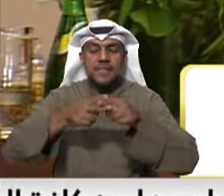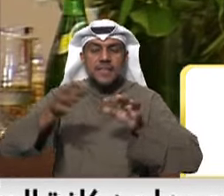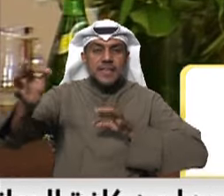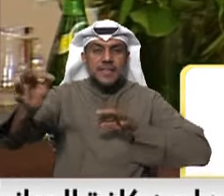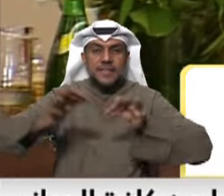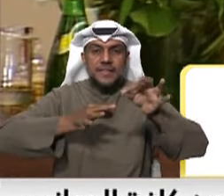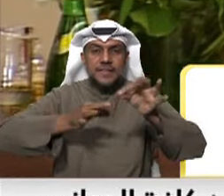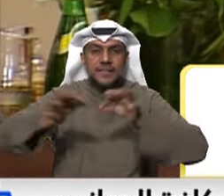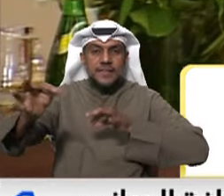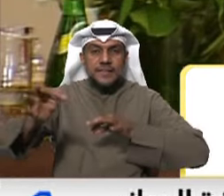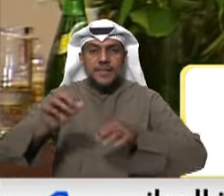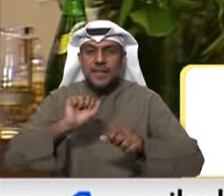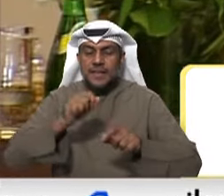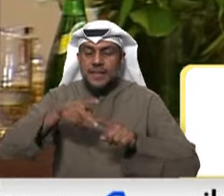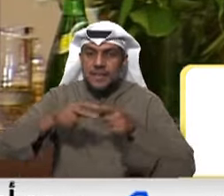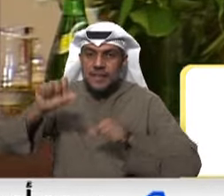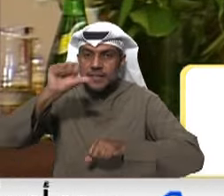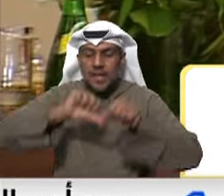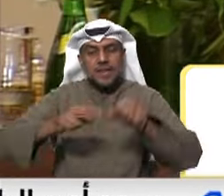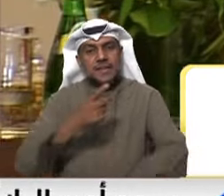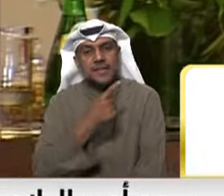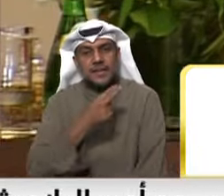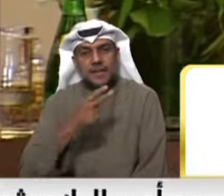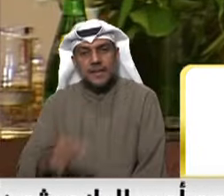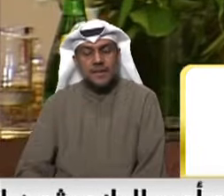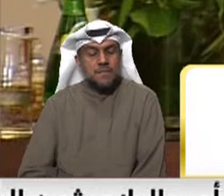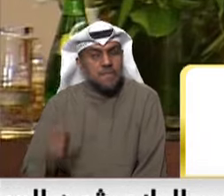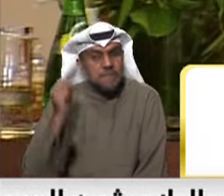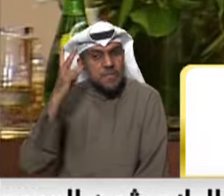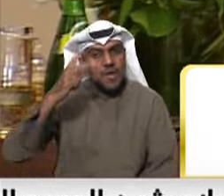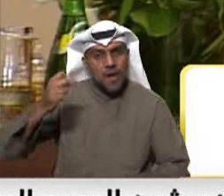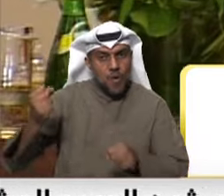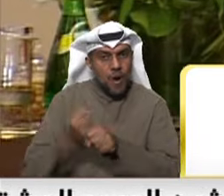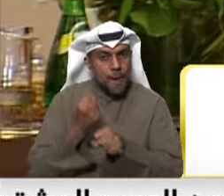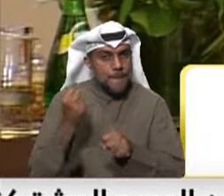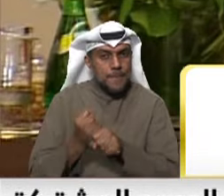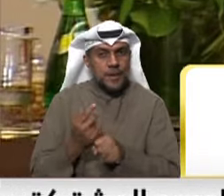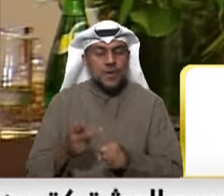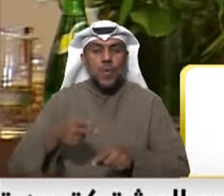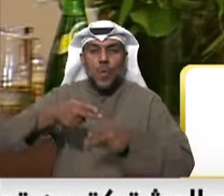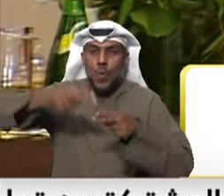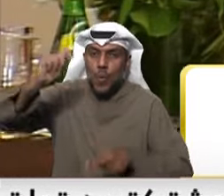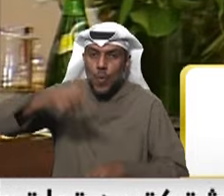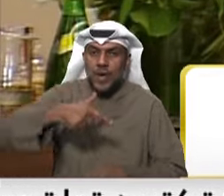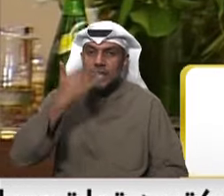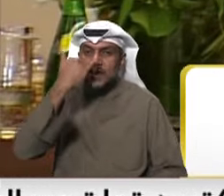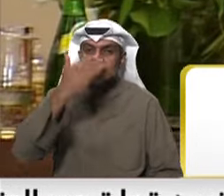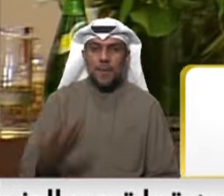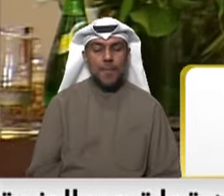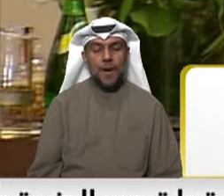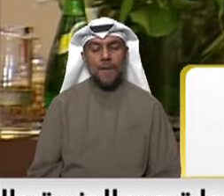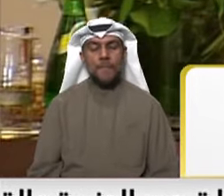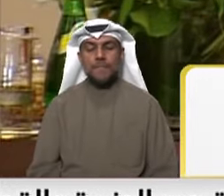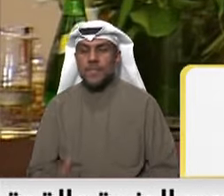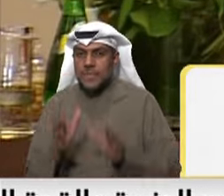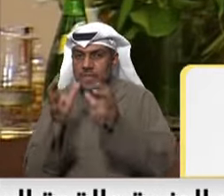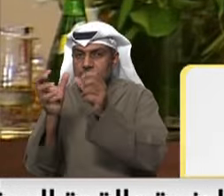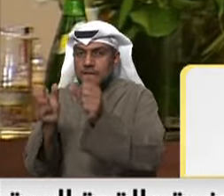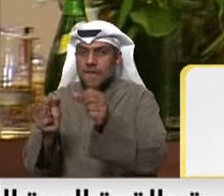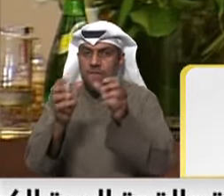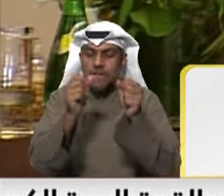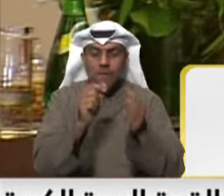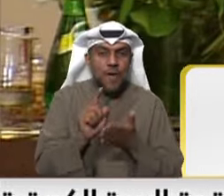حاضنت مبادرات وإبداعات الشباب الكويتي، ونشيد بدورها في الحفاظ على